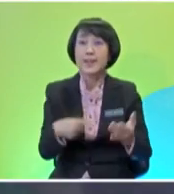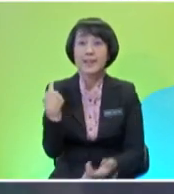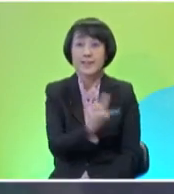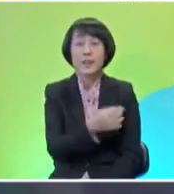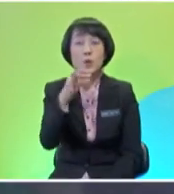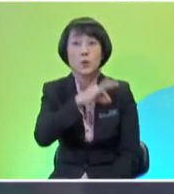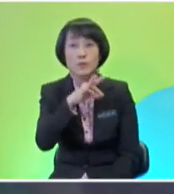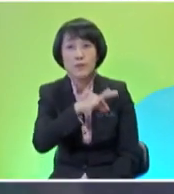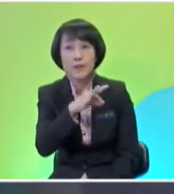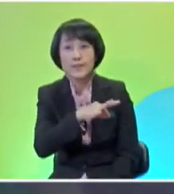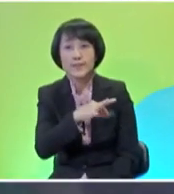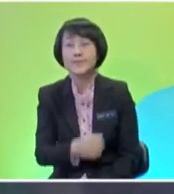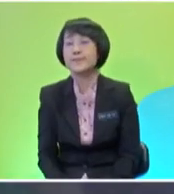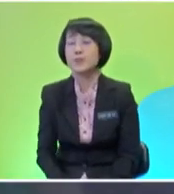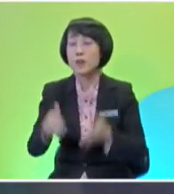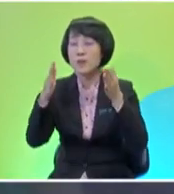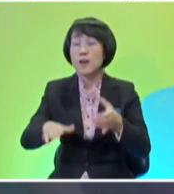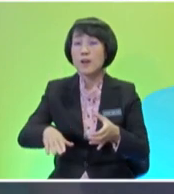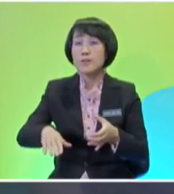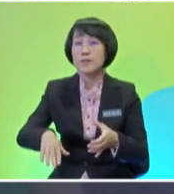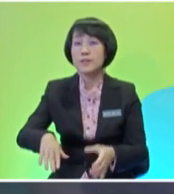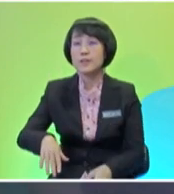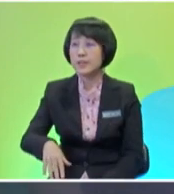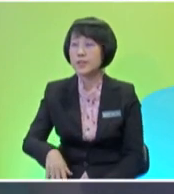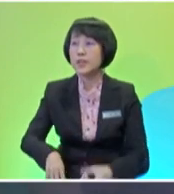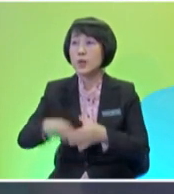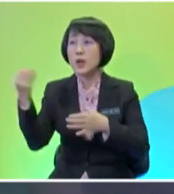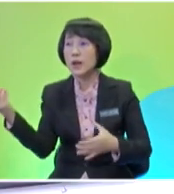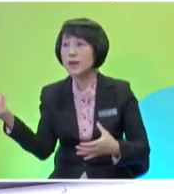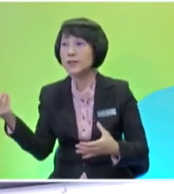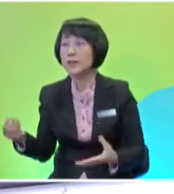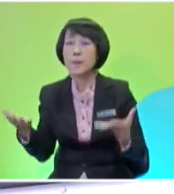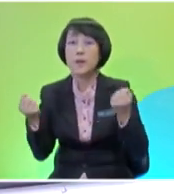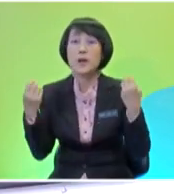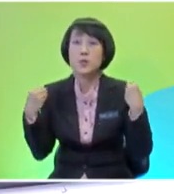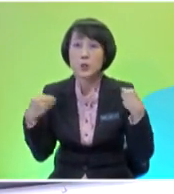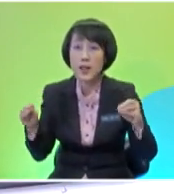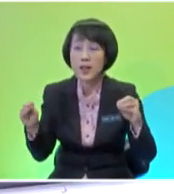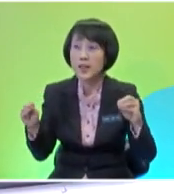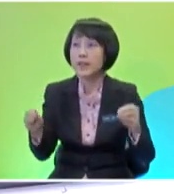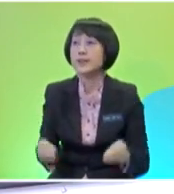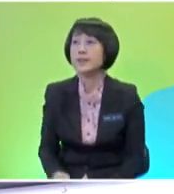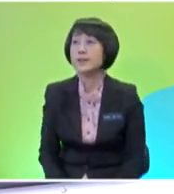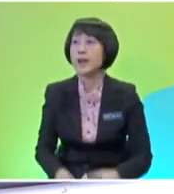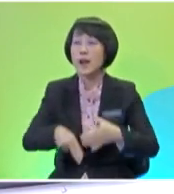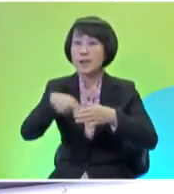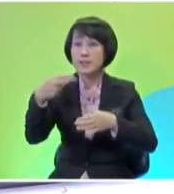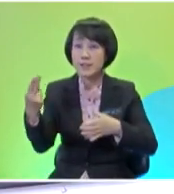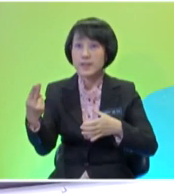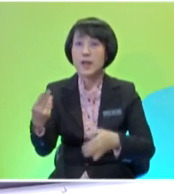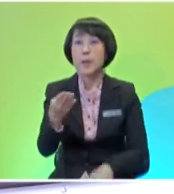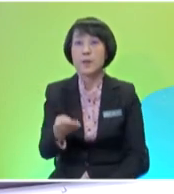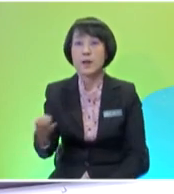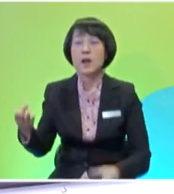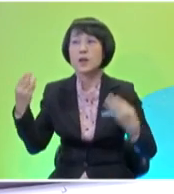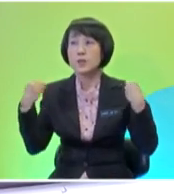Betul, contoh kebanyakan kita orang di luar untuk buat perniagaan dan seterusnya, dia nak jual. Dia nak jual. Okey, dia hasilkan produk untuk jualan. Betul. Jadi